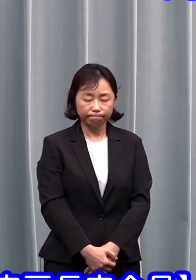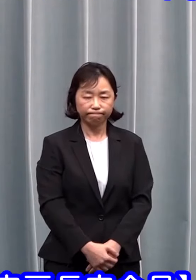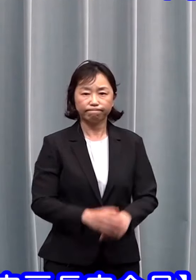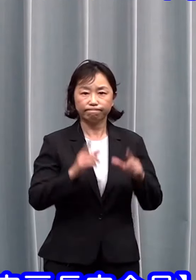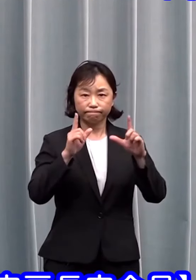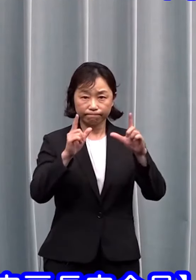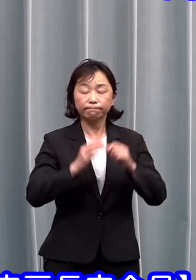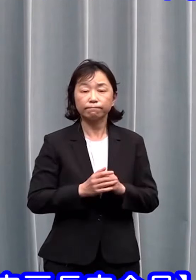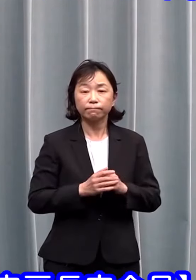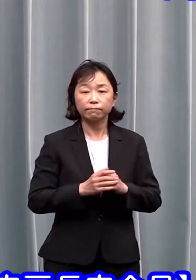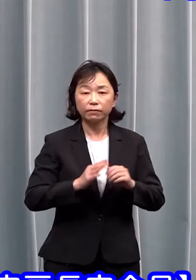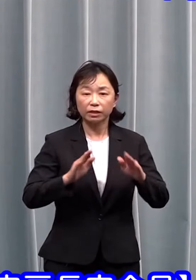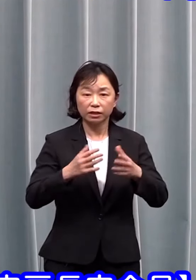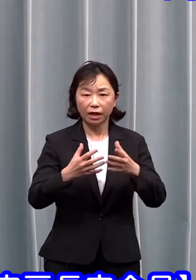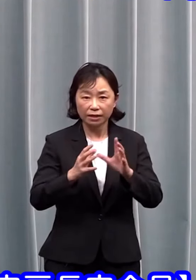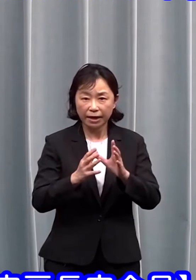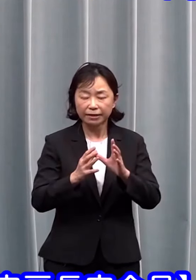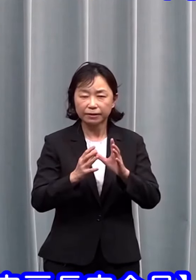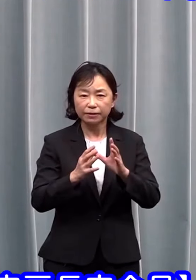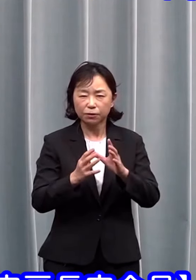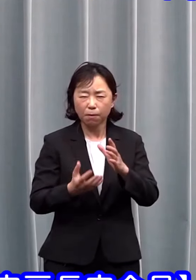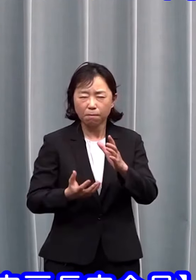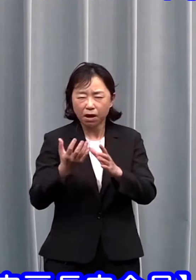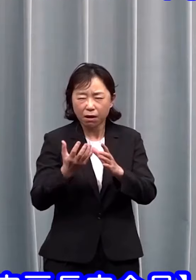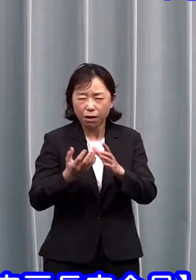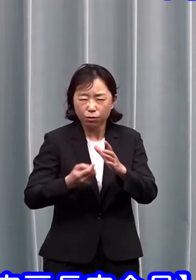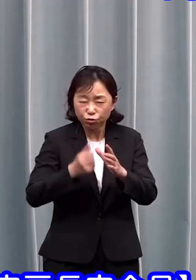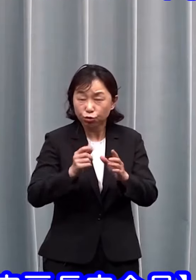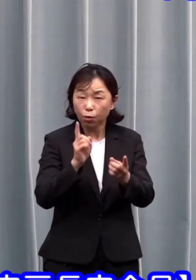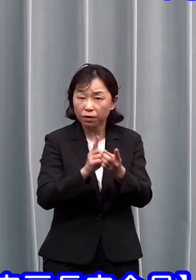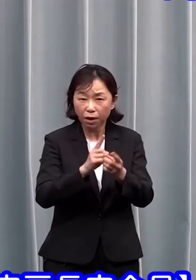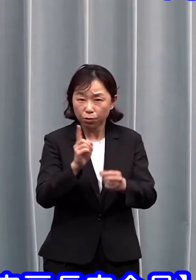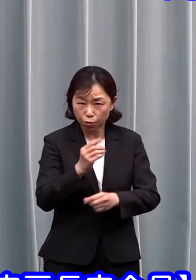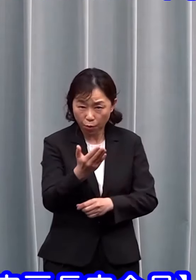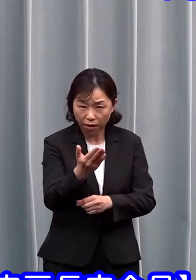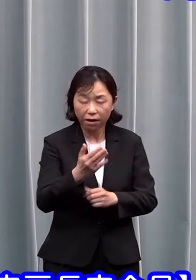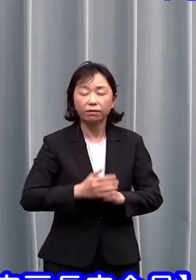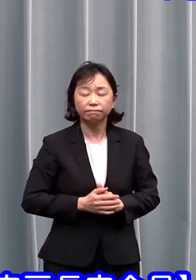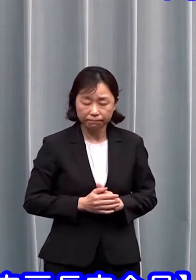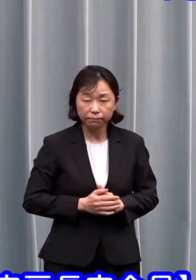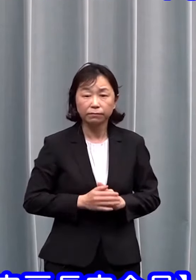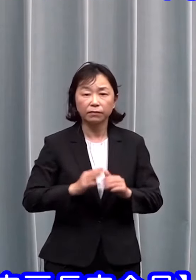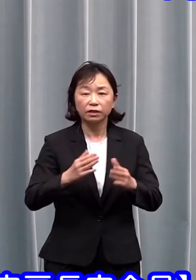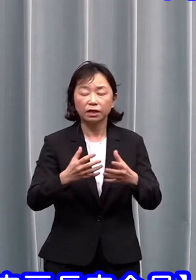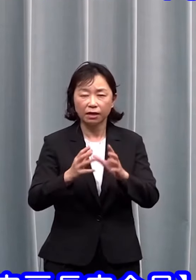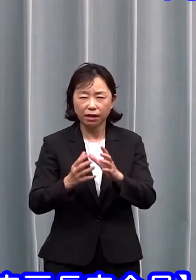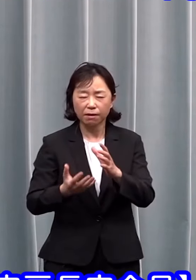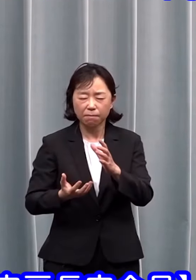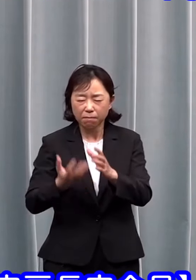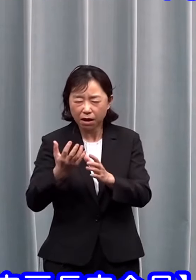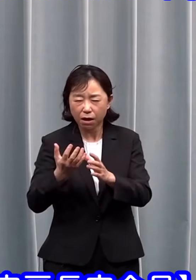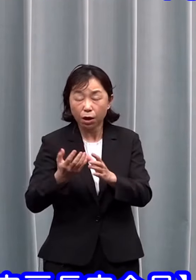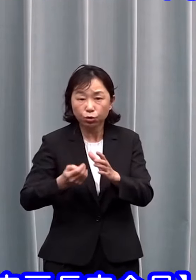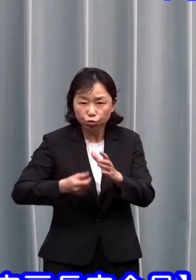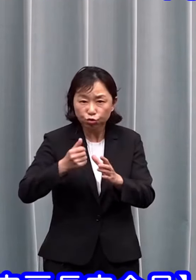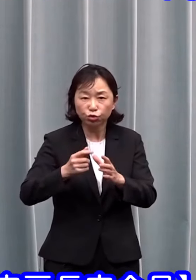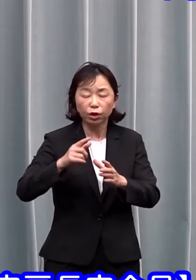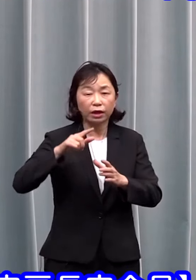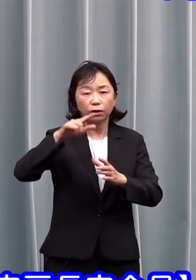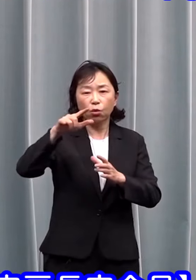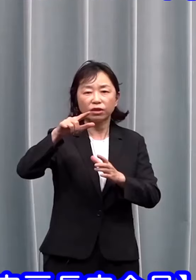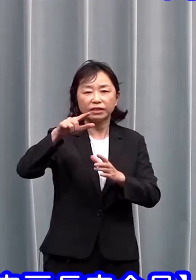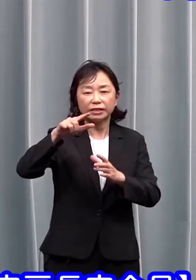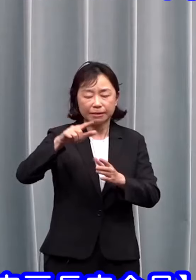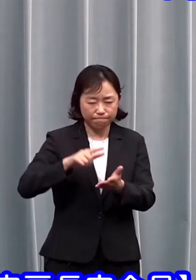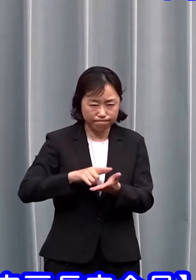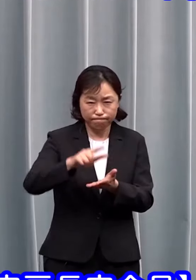この自衛隊の初動の対応でございますが、自衛隊は発災後、直ちに航空機を発進